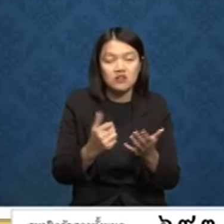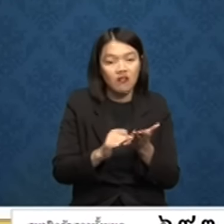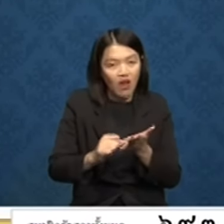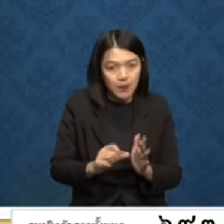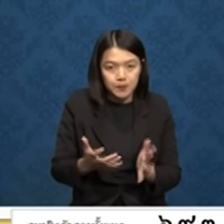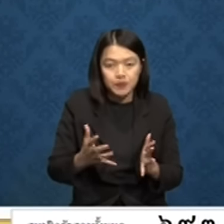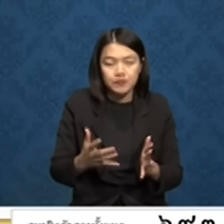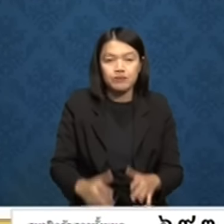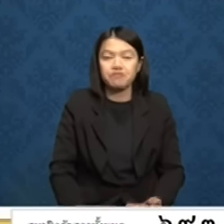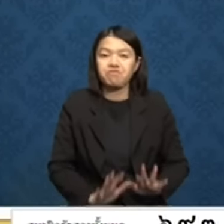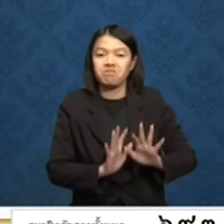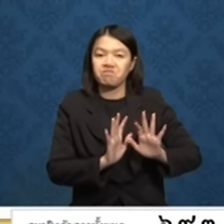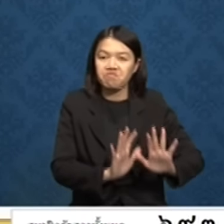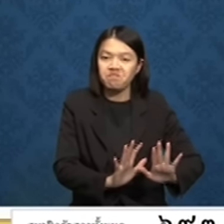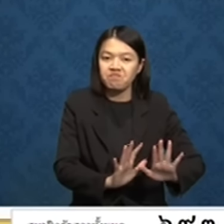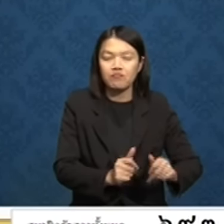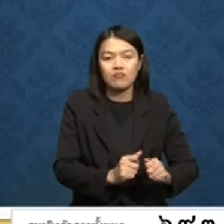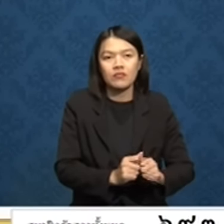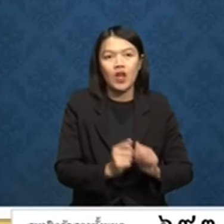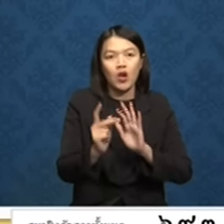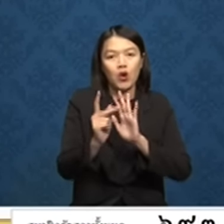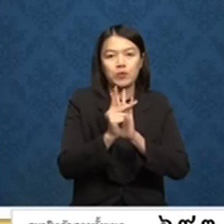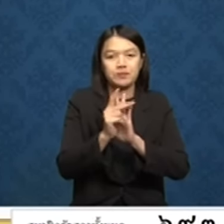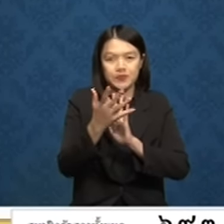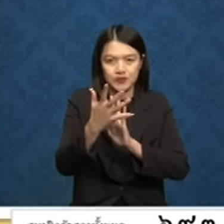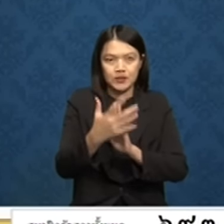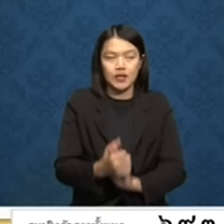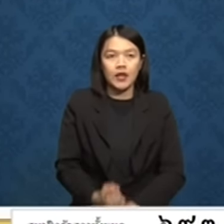ดท่านไม่แตะกฎอัยการ ท่านประธานครับ นะครับ